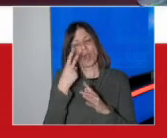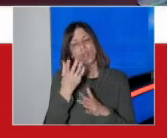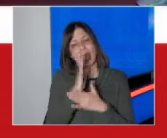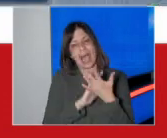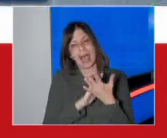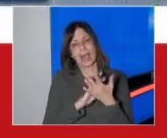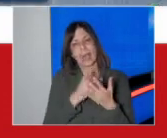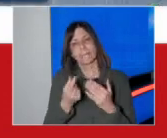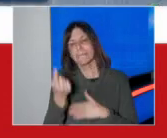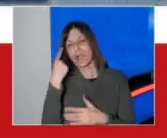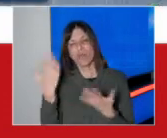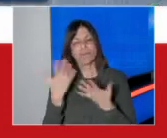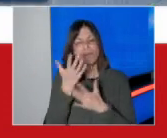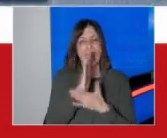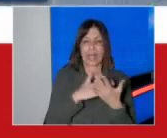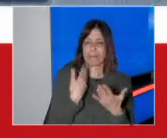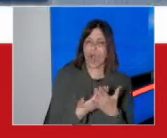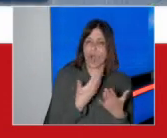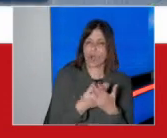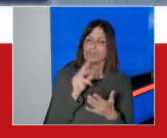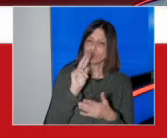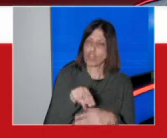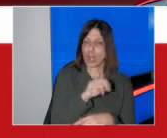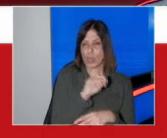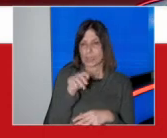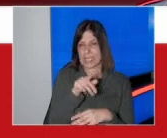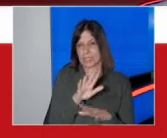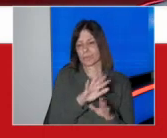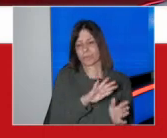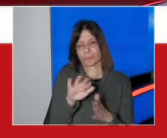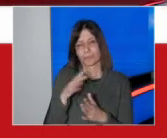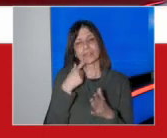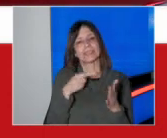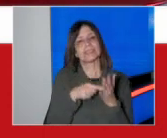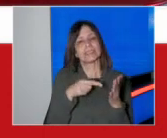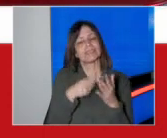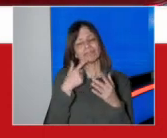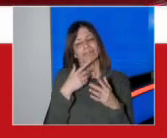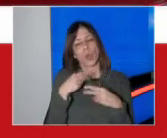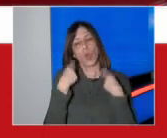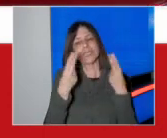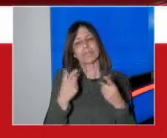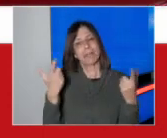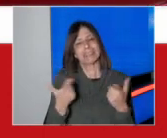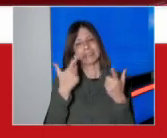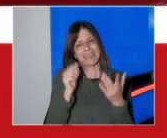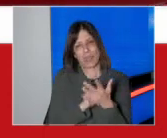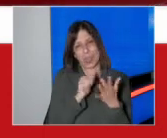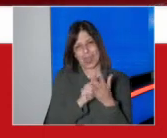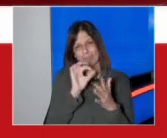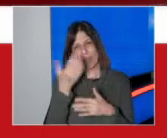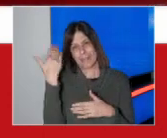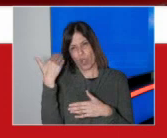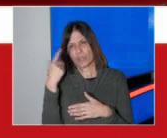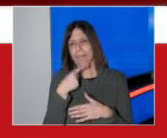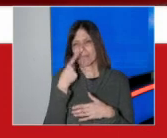חלק מההוכחות שיש לה לעניין הזה. טוב, אנחנו חוזרים לאותה מסיבת עיתונאים של הזה של מקודם,